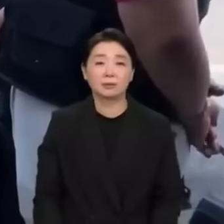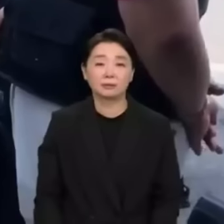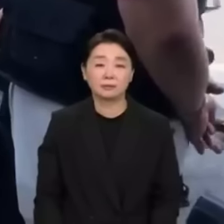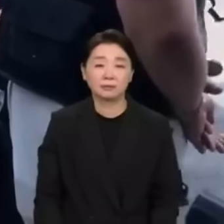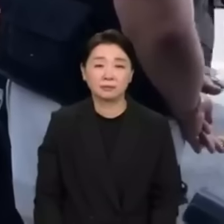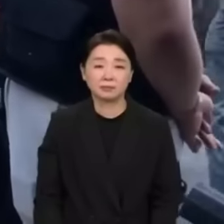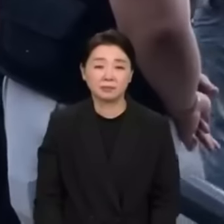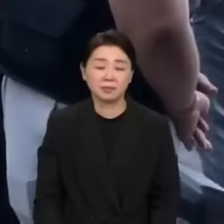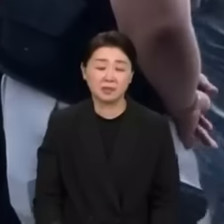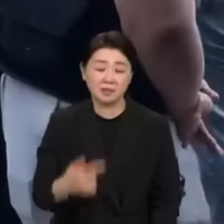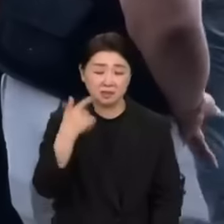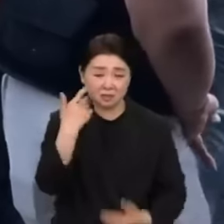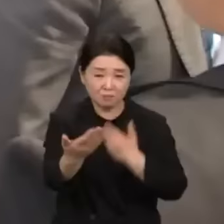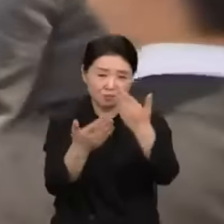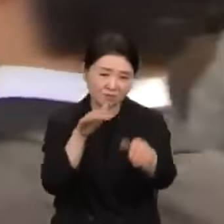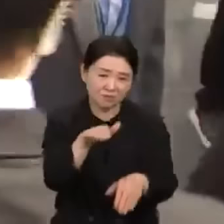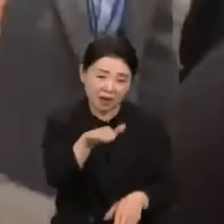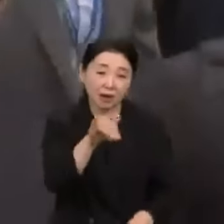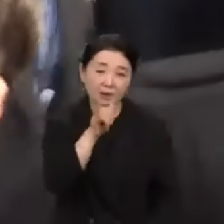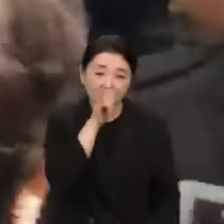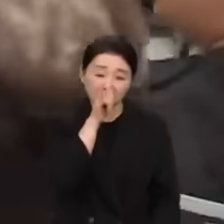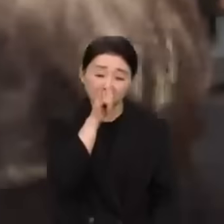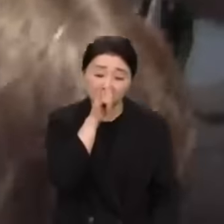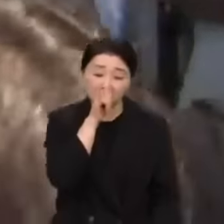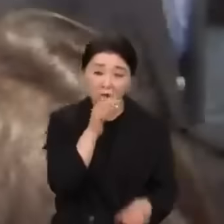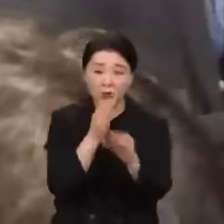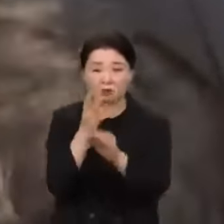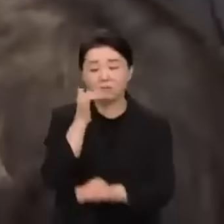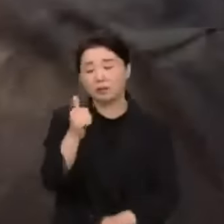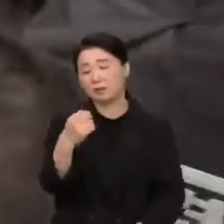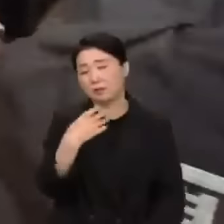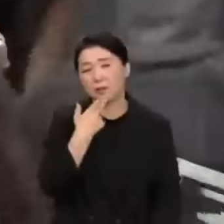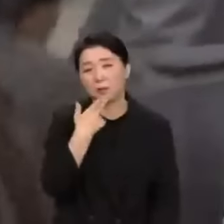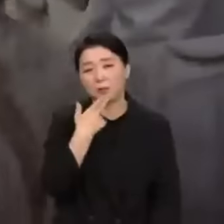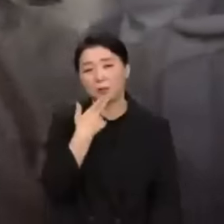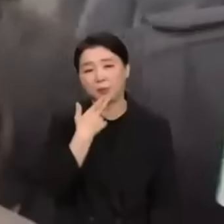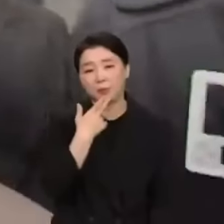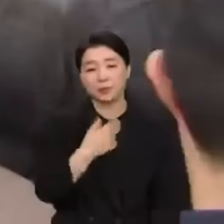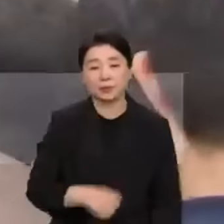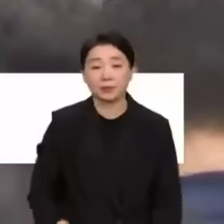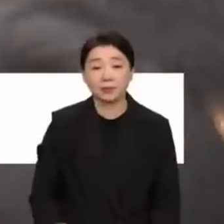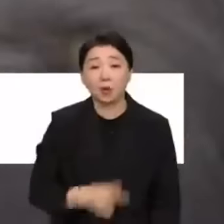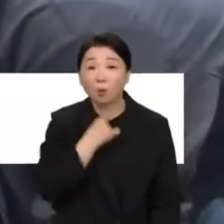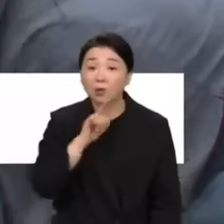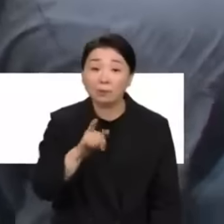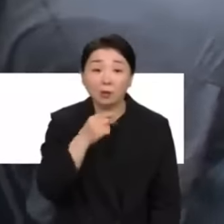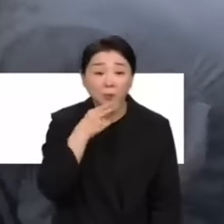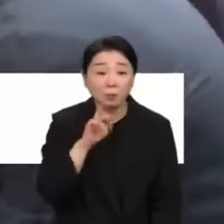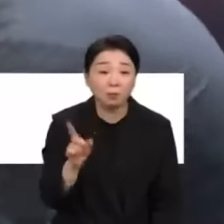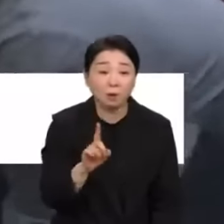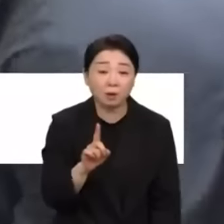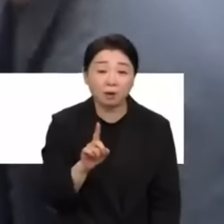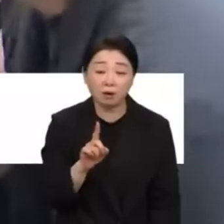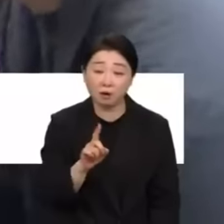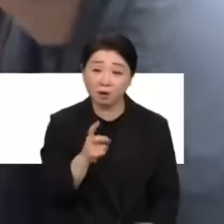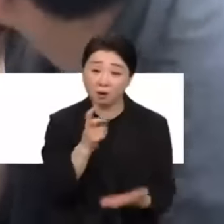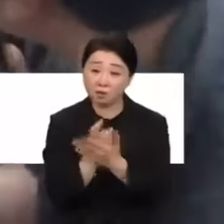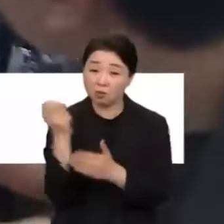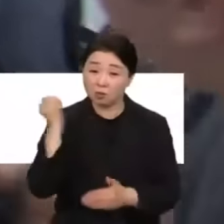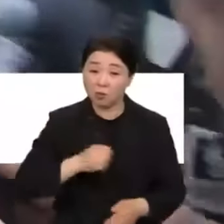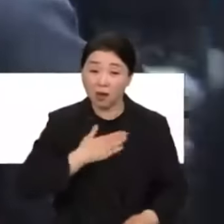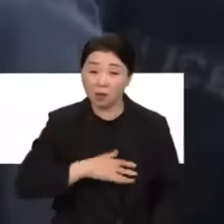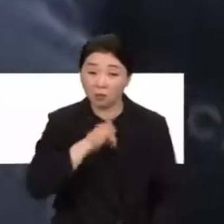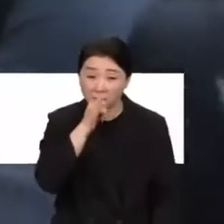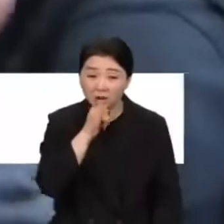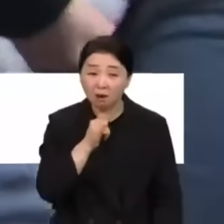취재진 질문이 쏟아졌지만 중대장 강모 대위는 답하지 않았습니다. 중대장님 하고 싶은 말 없으십니까? 규정 위반된 사실 알고